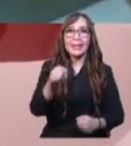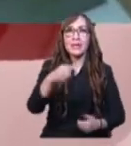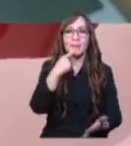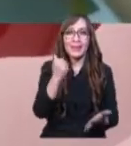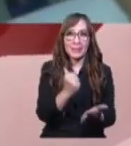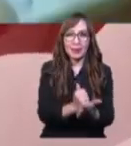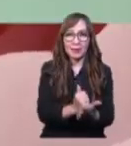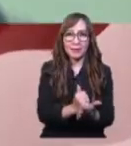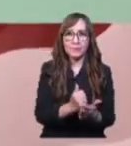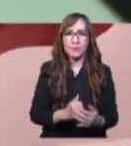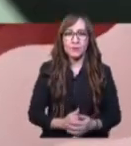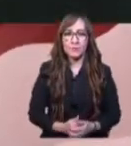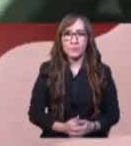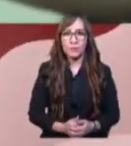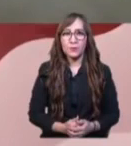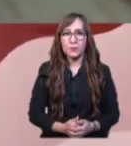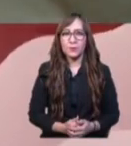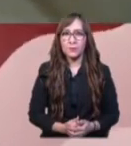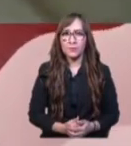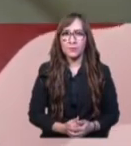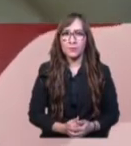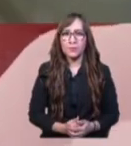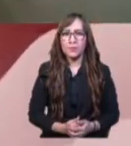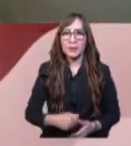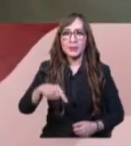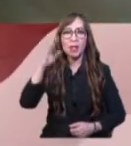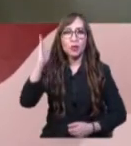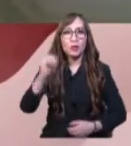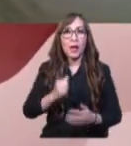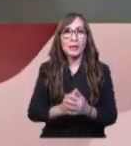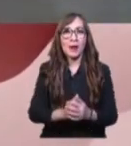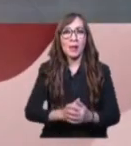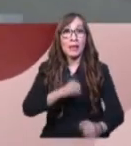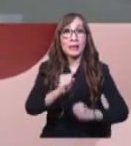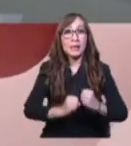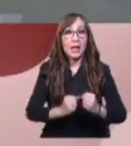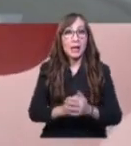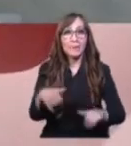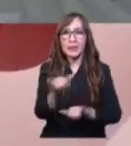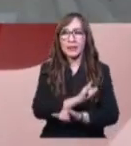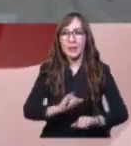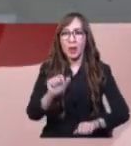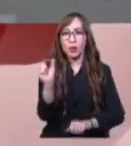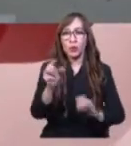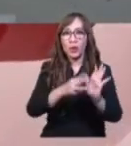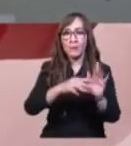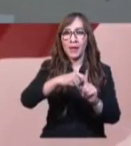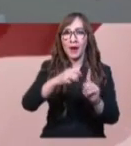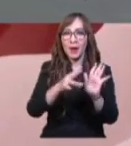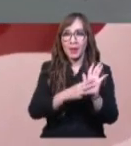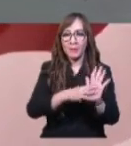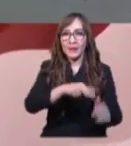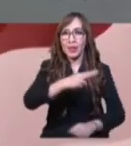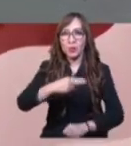penting. Ya, banyak kita sekarang sudah ada gerakan bersama UMKM Indonesia, GEBER UMKM.